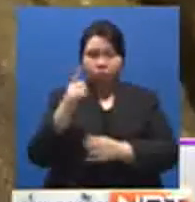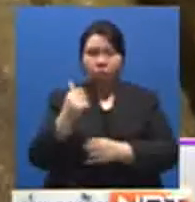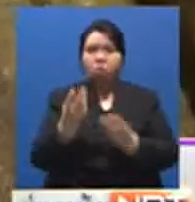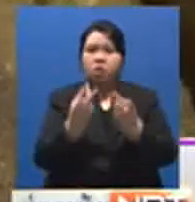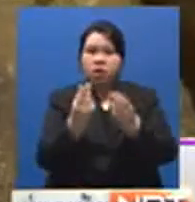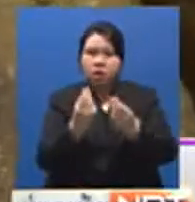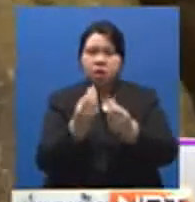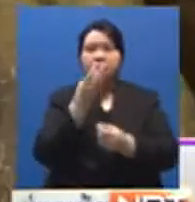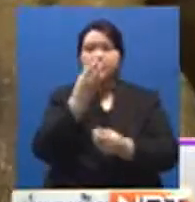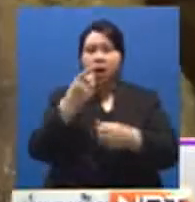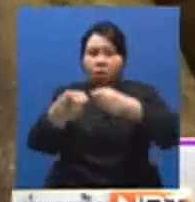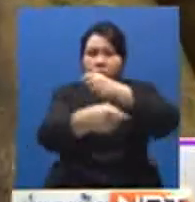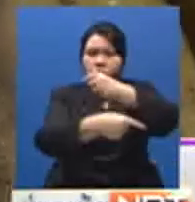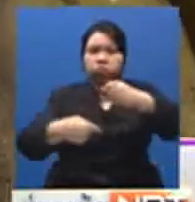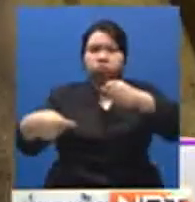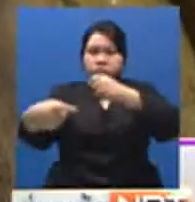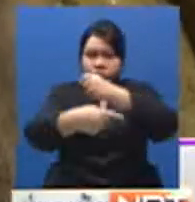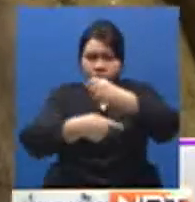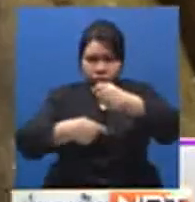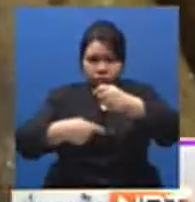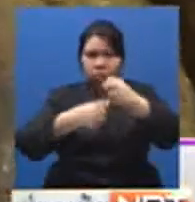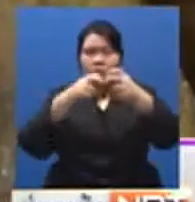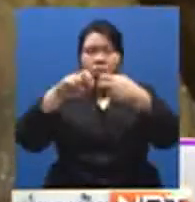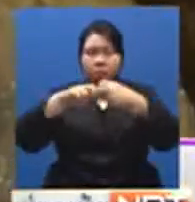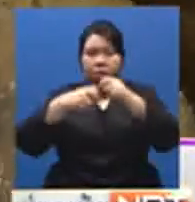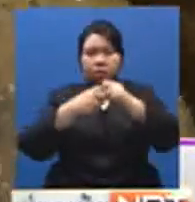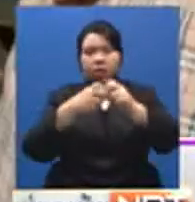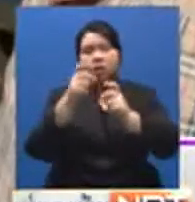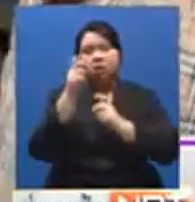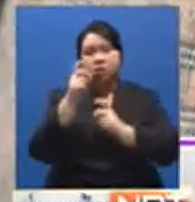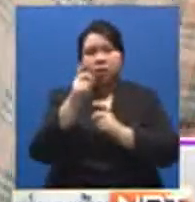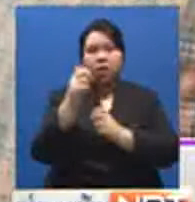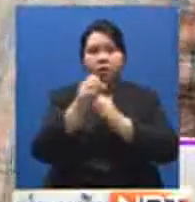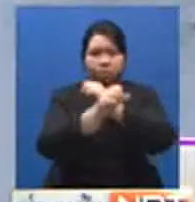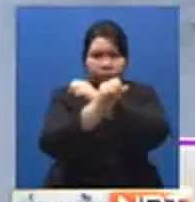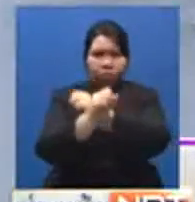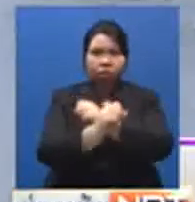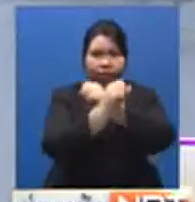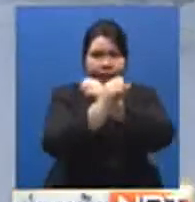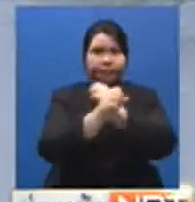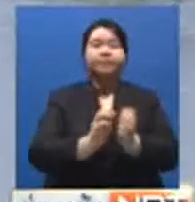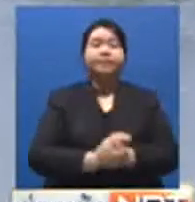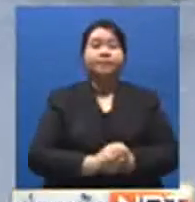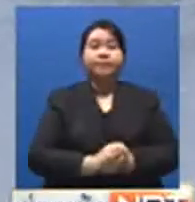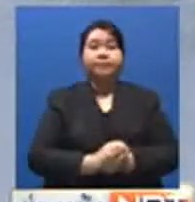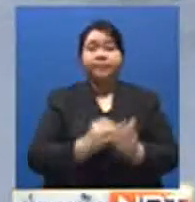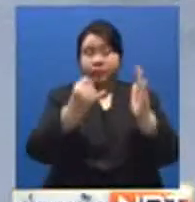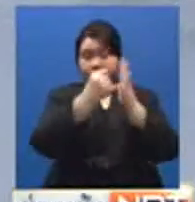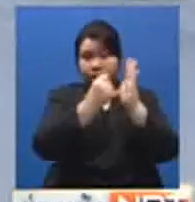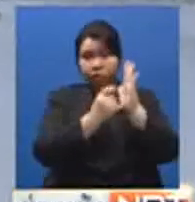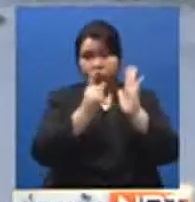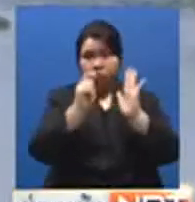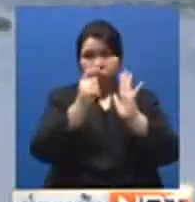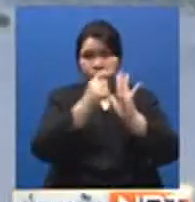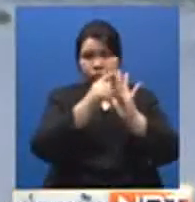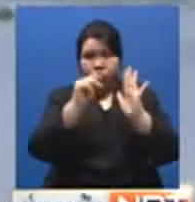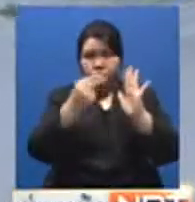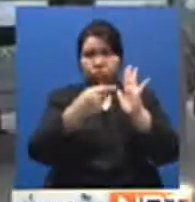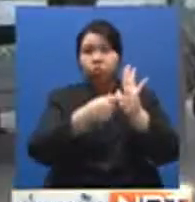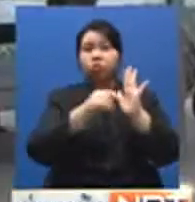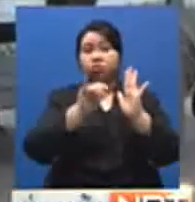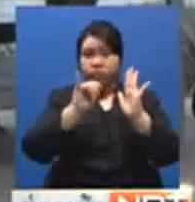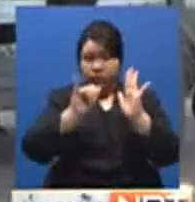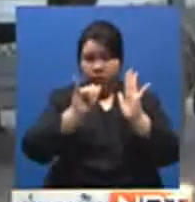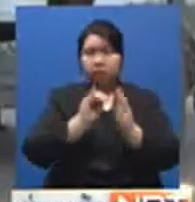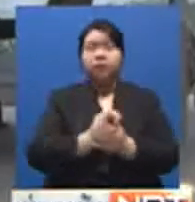เพื่อป้องกันความเสียหายจากการระบายน้ำเข้าทุ่งนาส่วนที่จังหวัดอุทัยธานีค่ะเจ้ากรมจะ